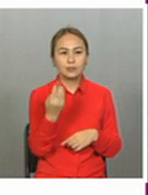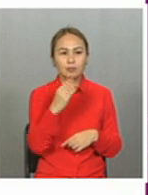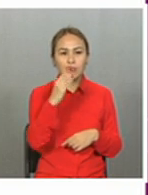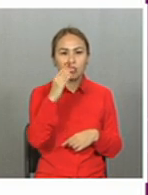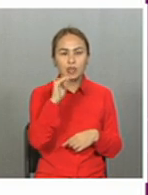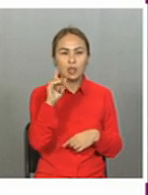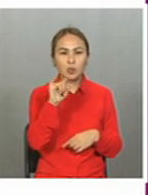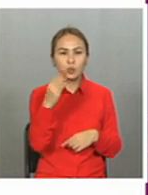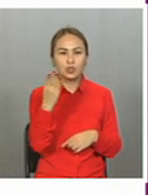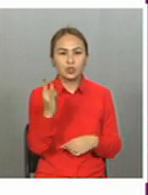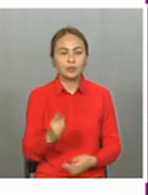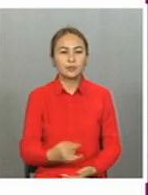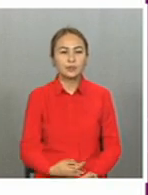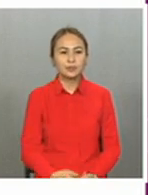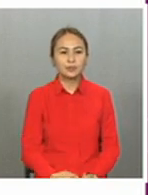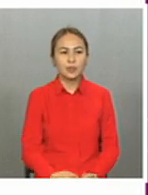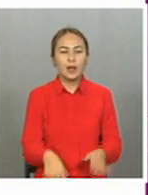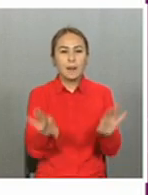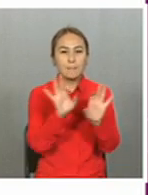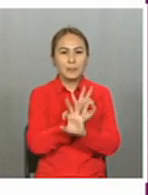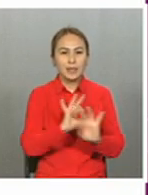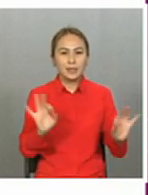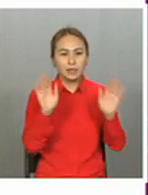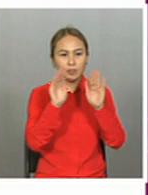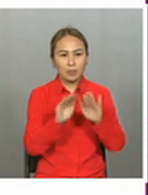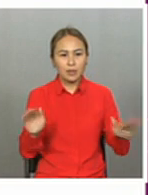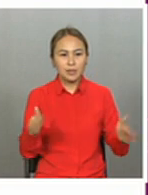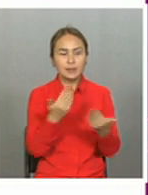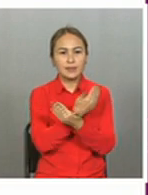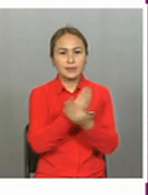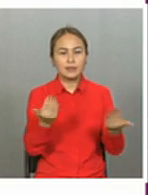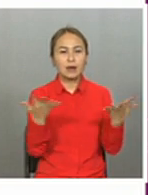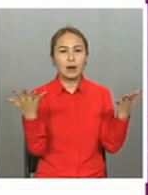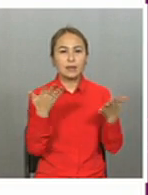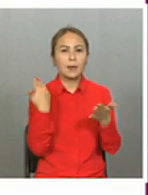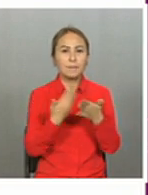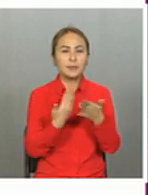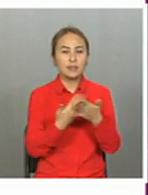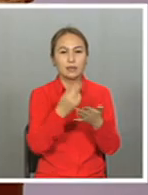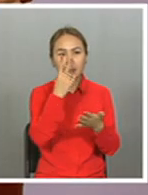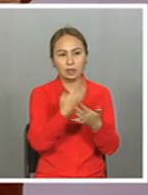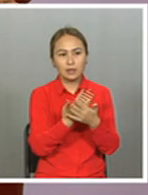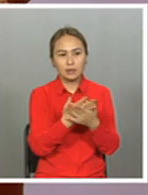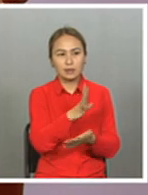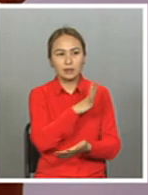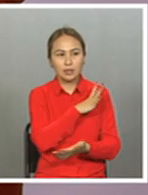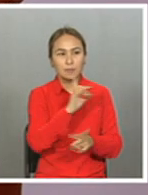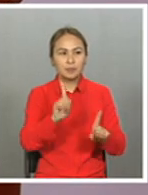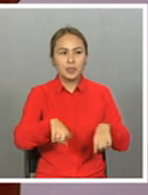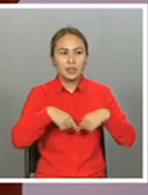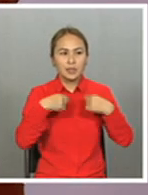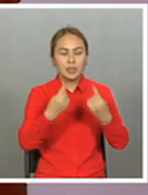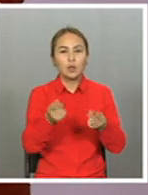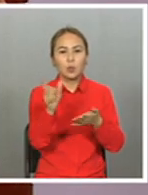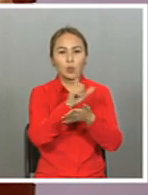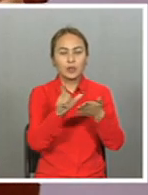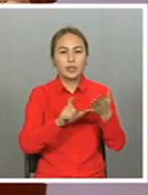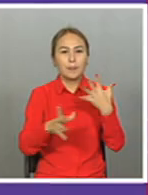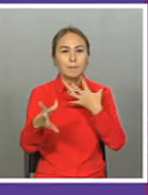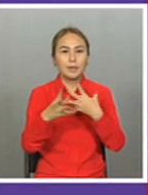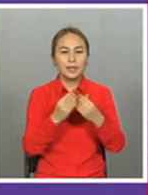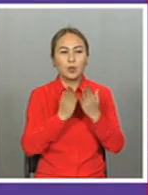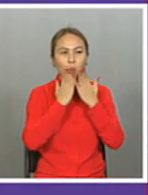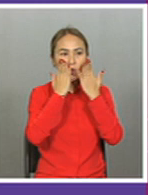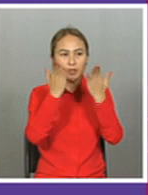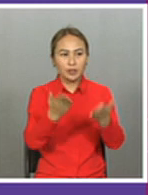жазушы. Бәрекелді балалар, сендер қандай мысалдар келтірдіңдер? Берілген өлеңді бірге